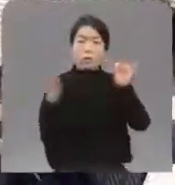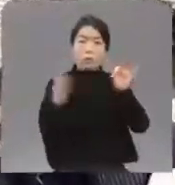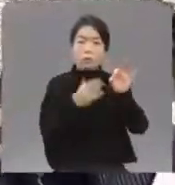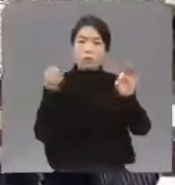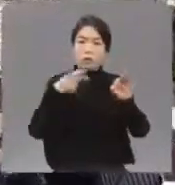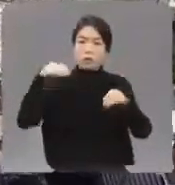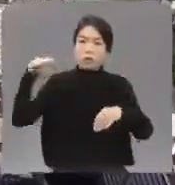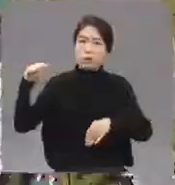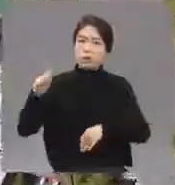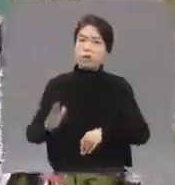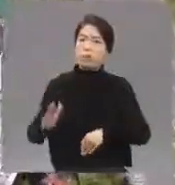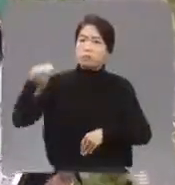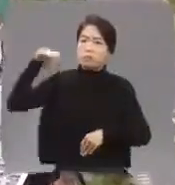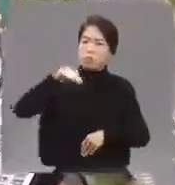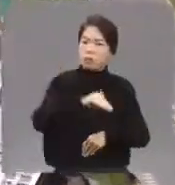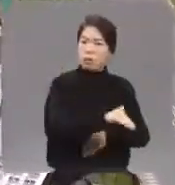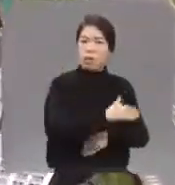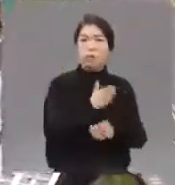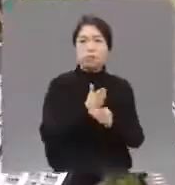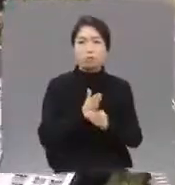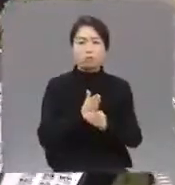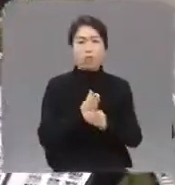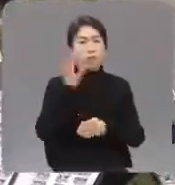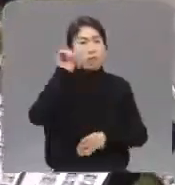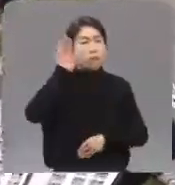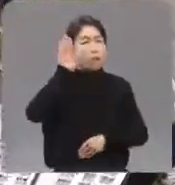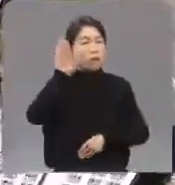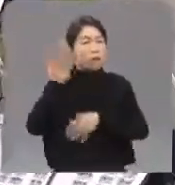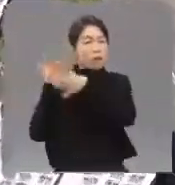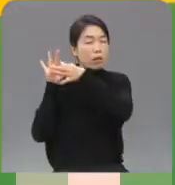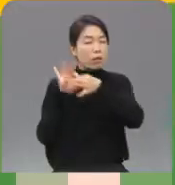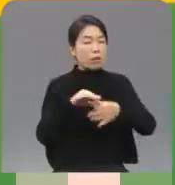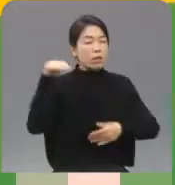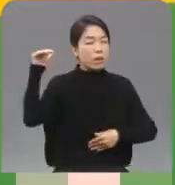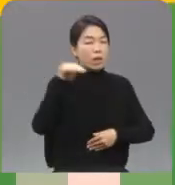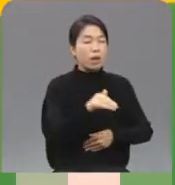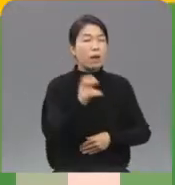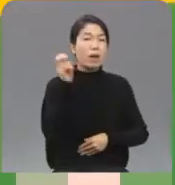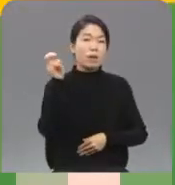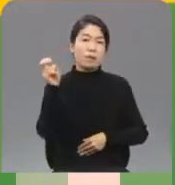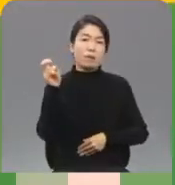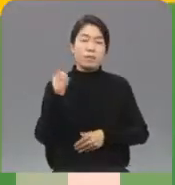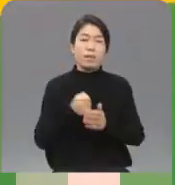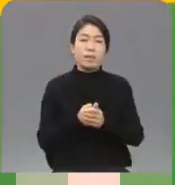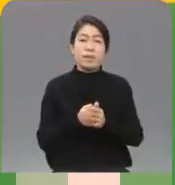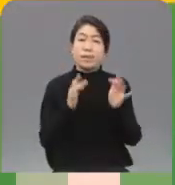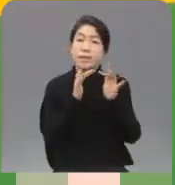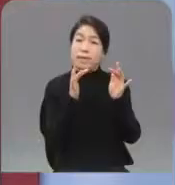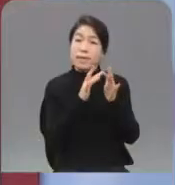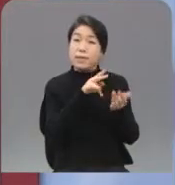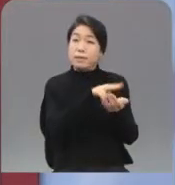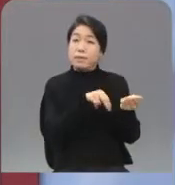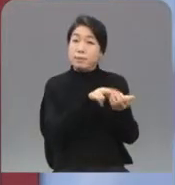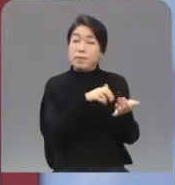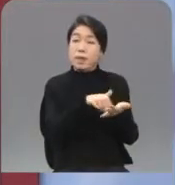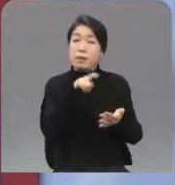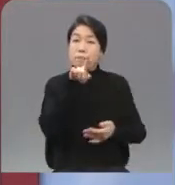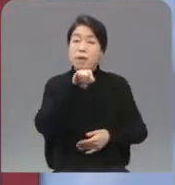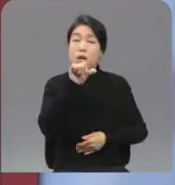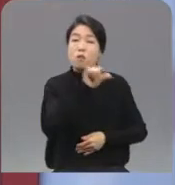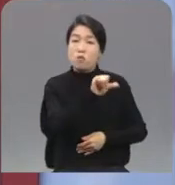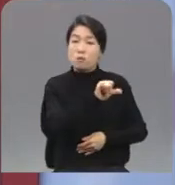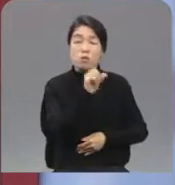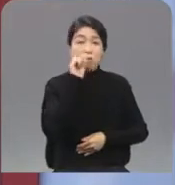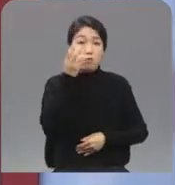하락세로 돌아섰습니다 당분간 하락세가 이어질 것으로 예상되는 가운데 인터넷 매물은 15,000여 건으로